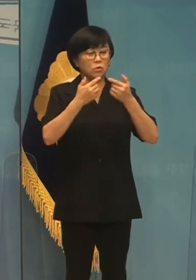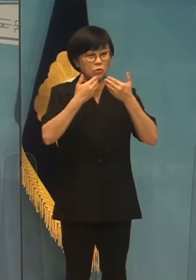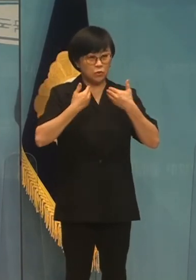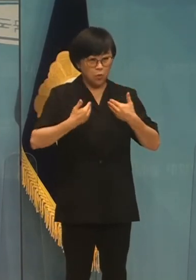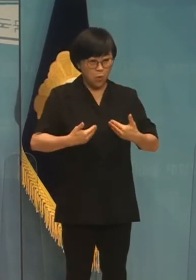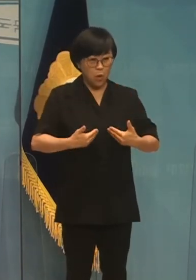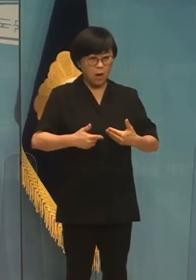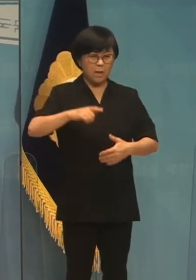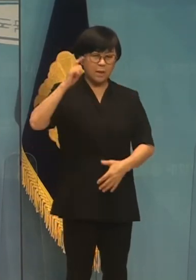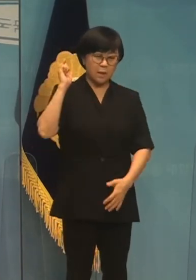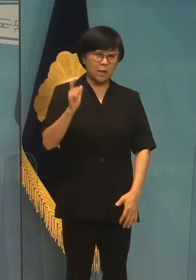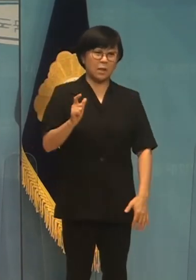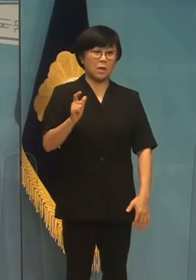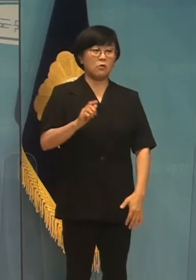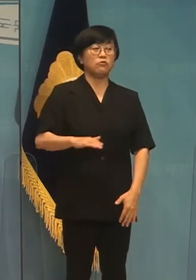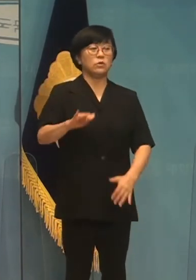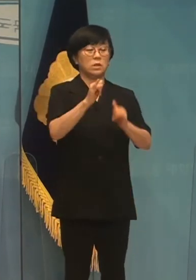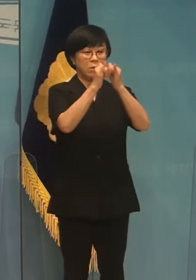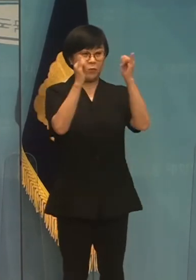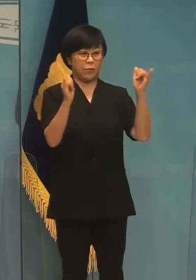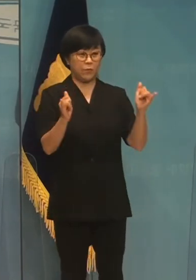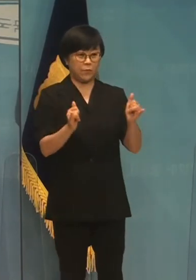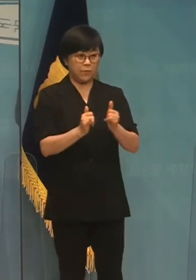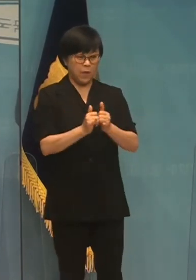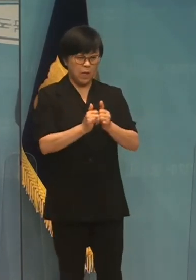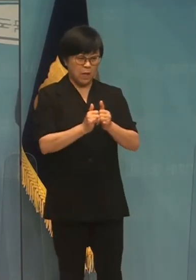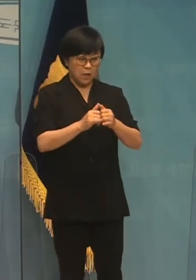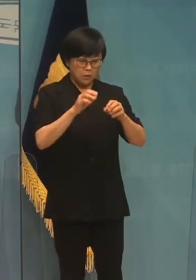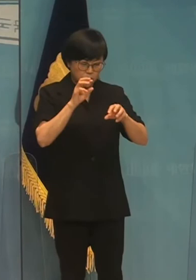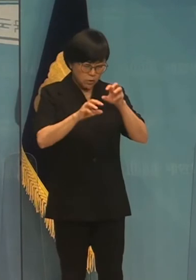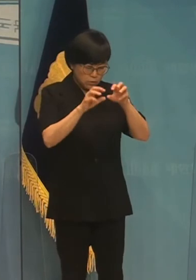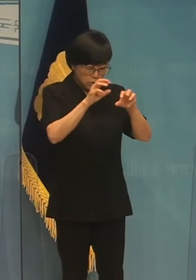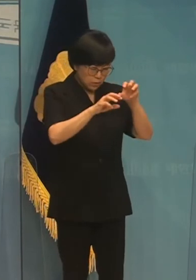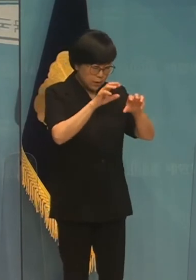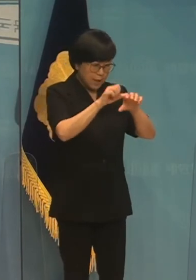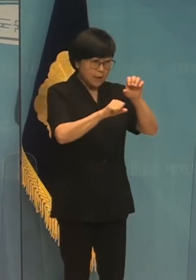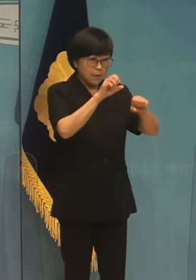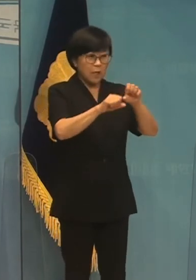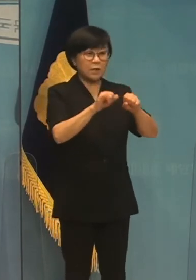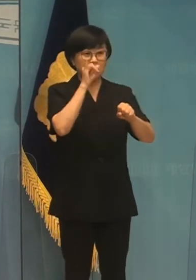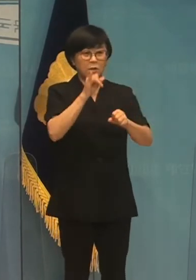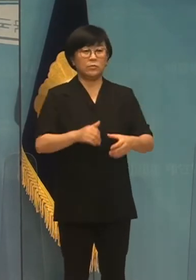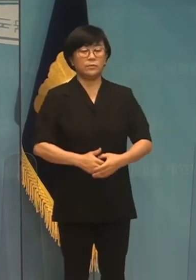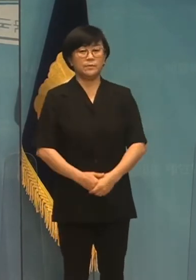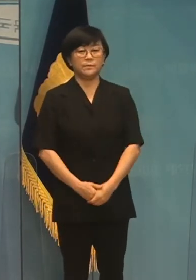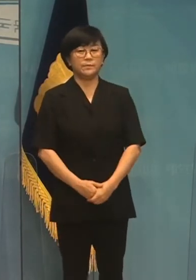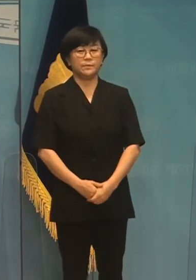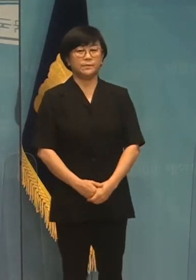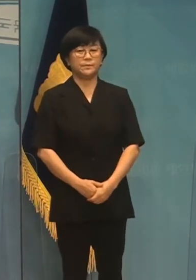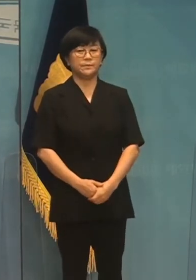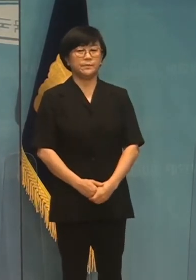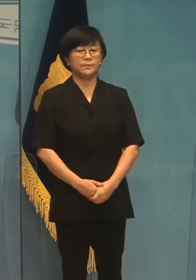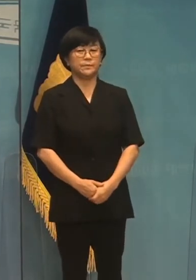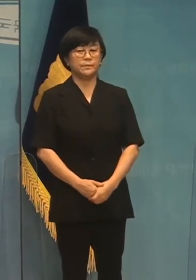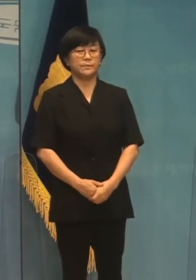조용하고 강력하게 우리 사회 구석구석을 장악해왔습니다.